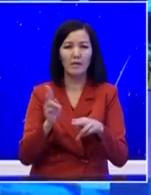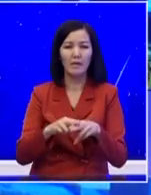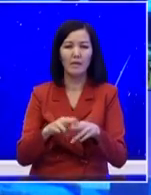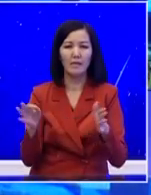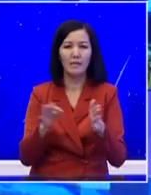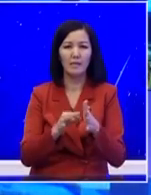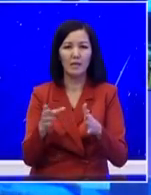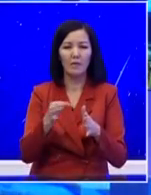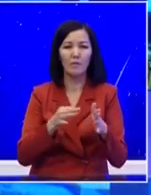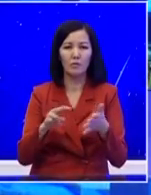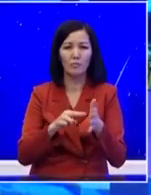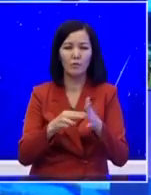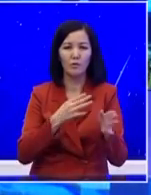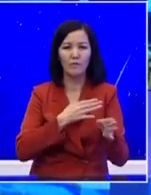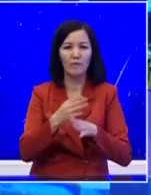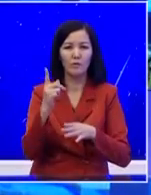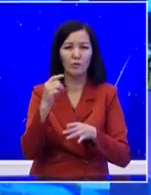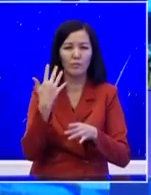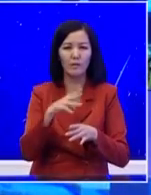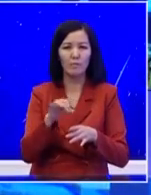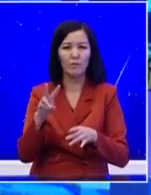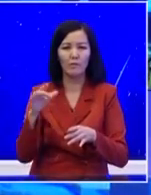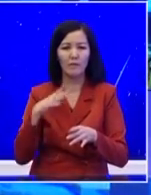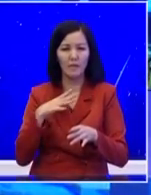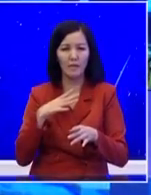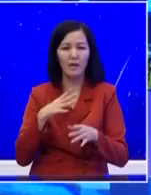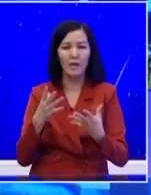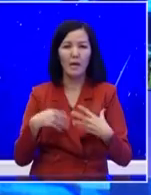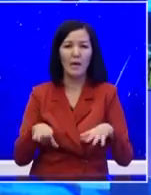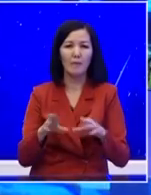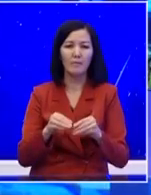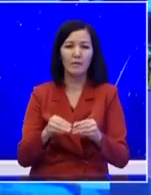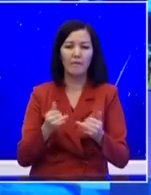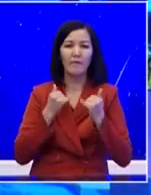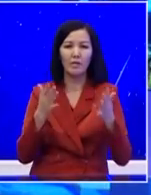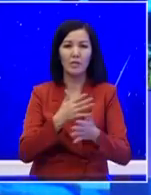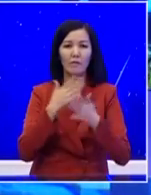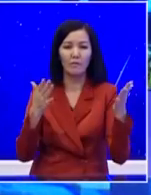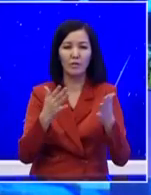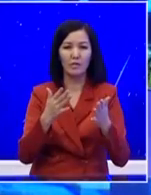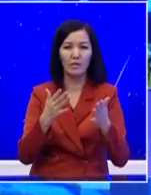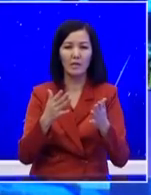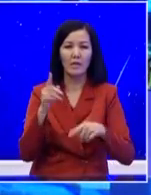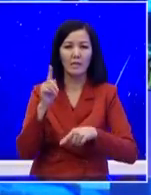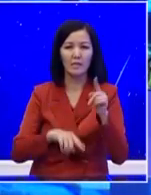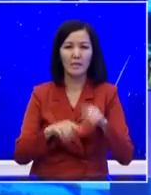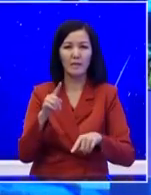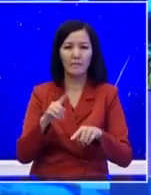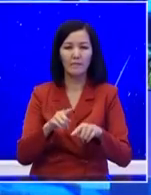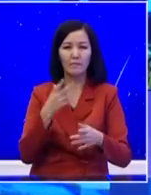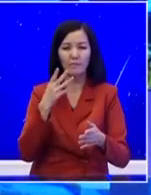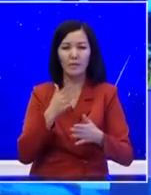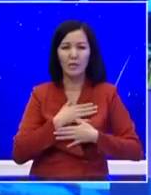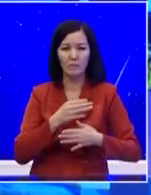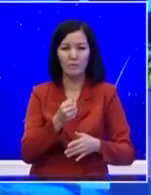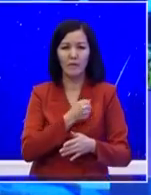из областного бюджета выделено 150 миллионов тенге. Таким образом, общественность региона выражает дань уважения героически павшим в